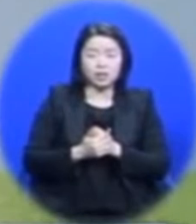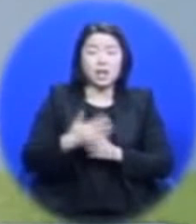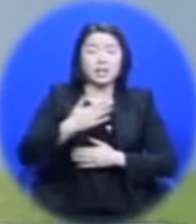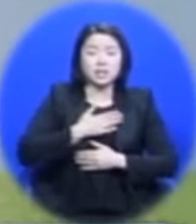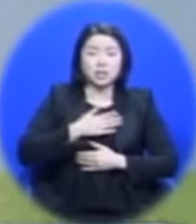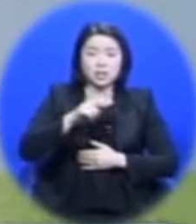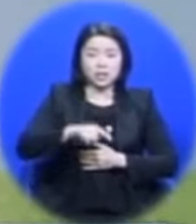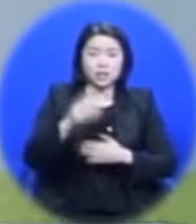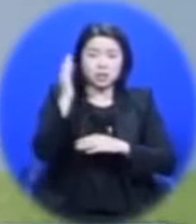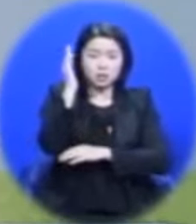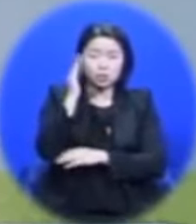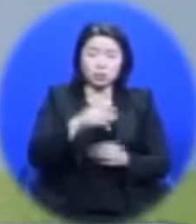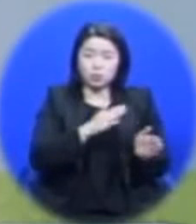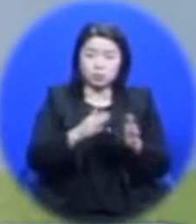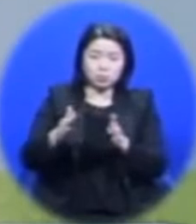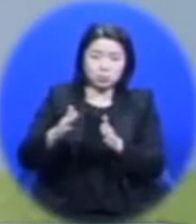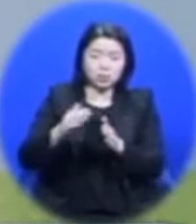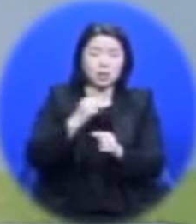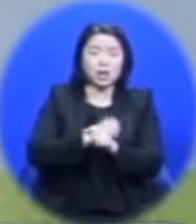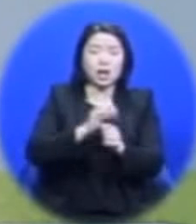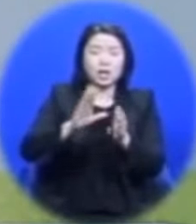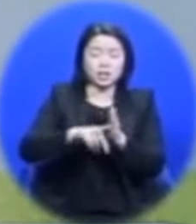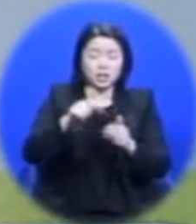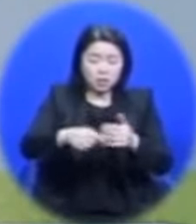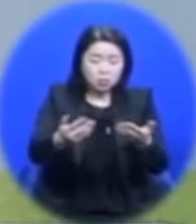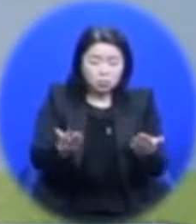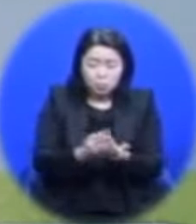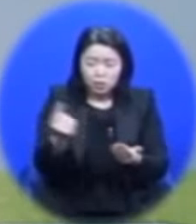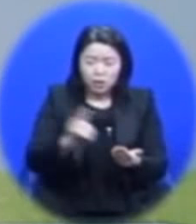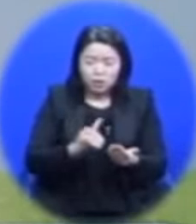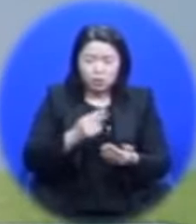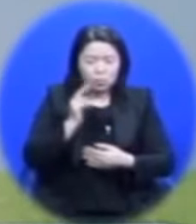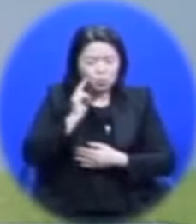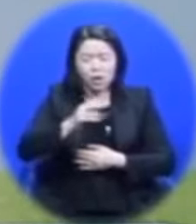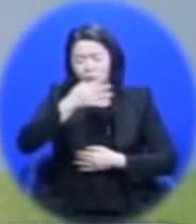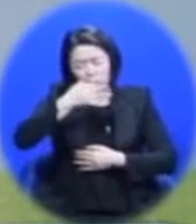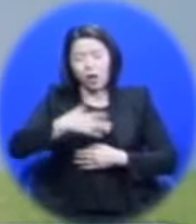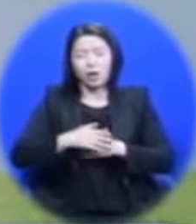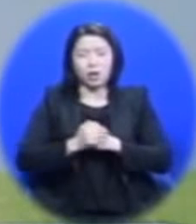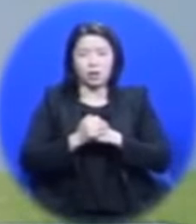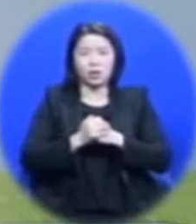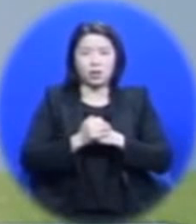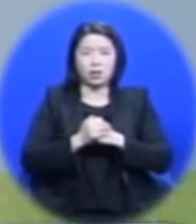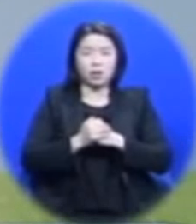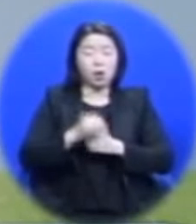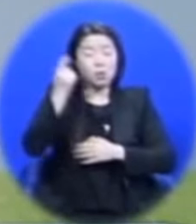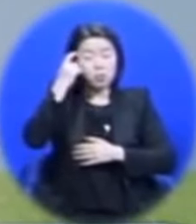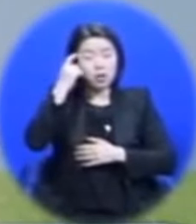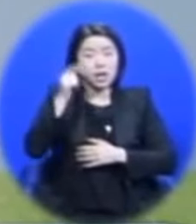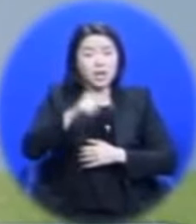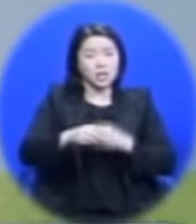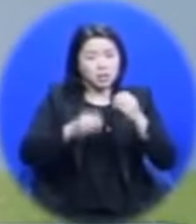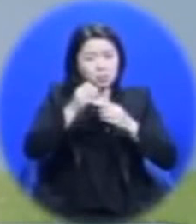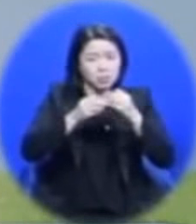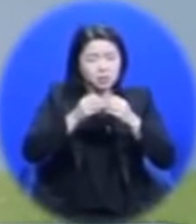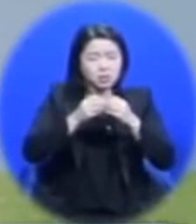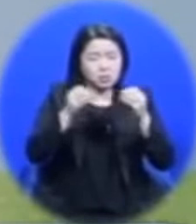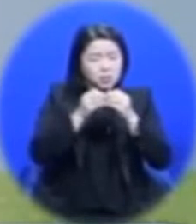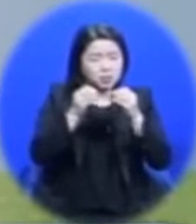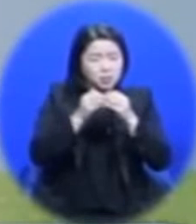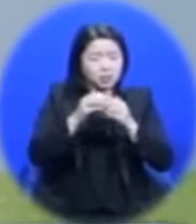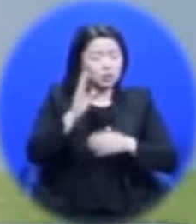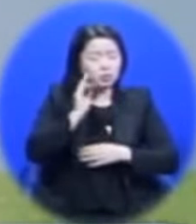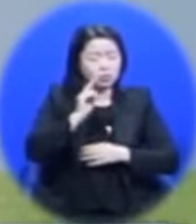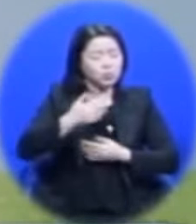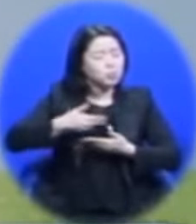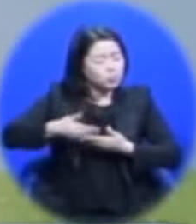저는 이 설교를 준비하고 이 부분에 와서 굉장히 힘들었어요. 왜? 이 메시지가 너무